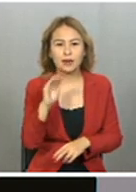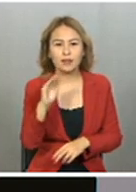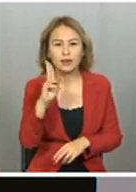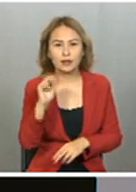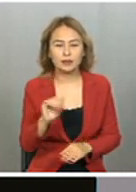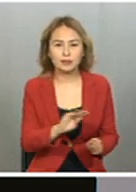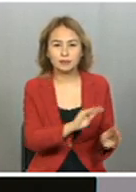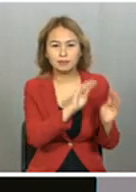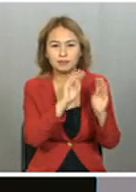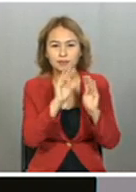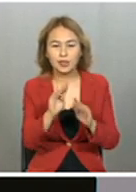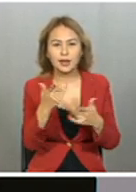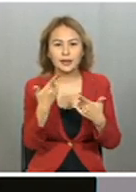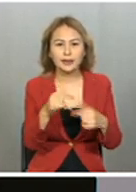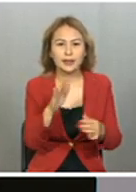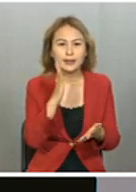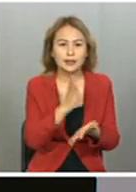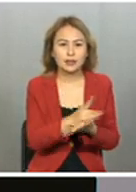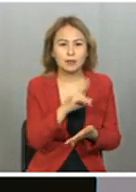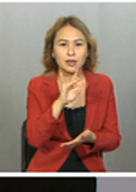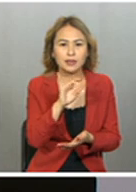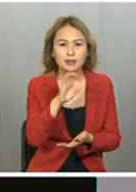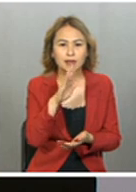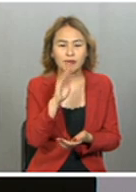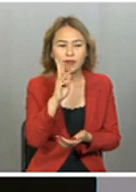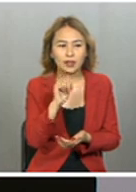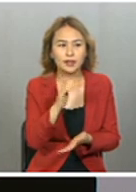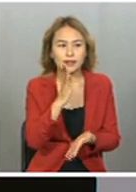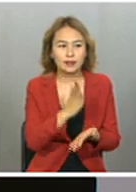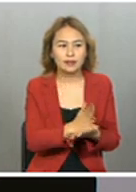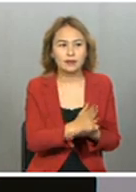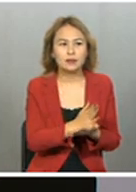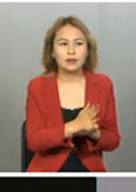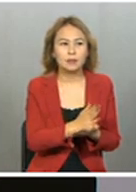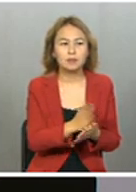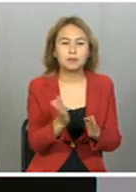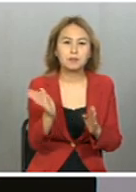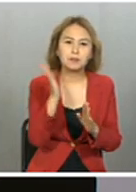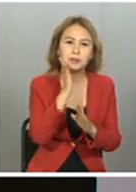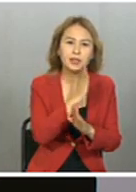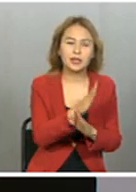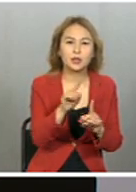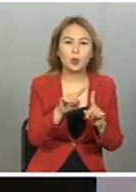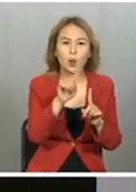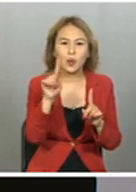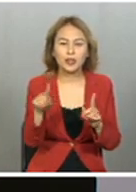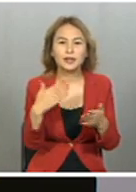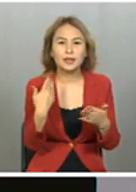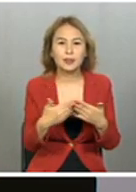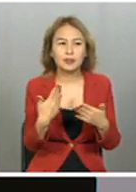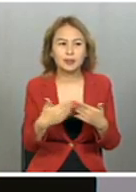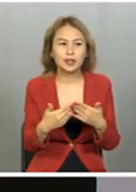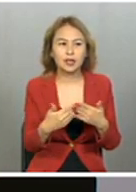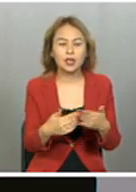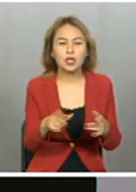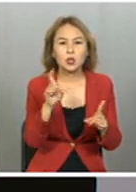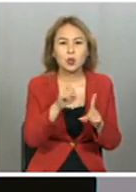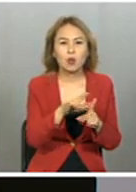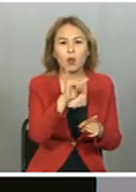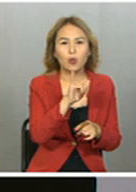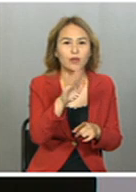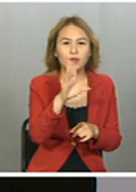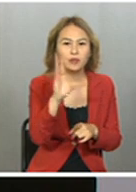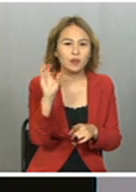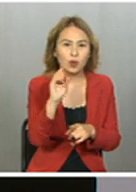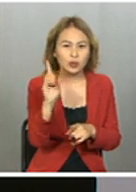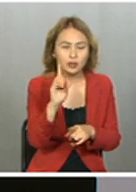Где стоит приставка? Приставка стоит перед корнем. Например, в слове «увез» –